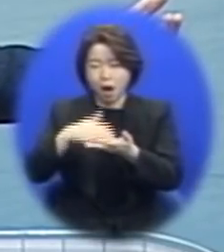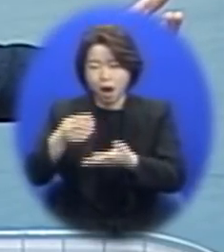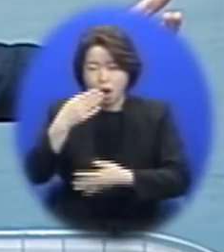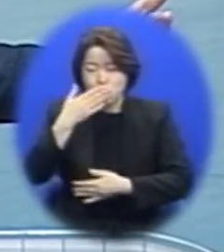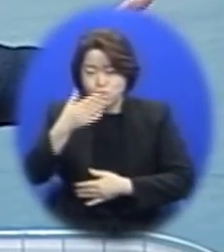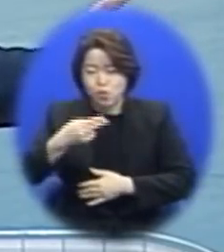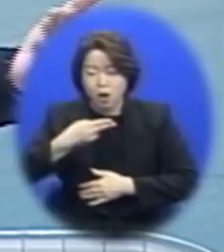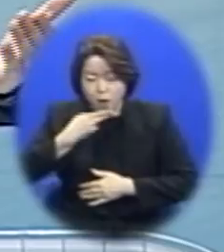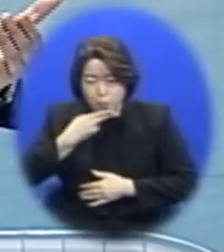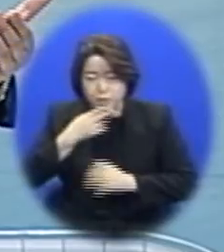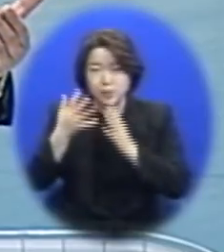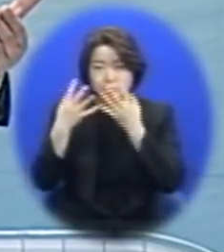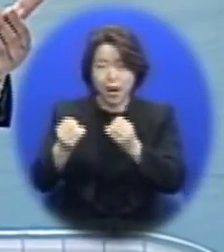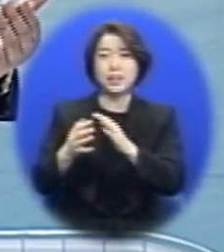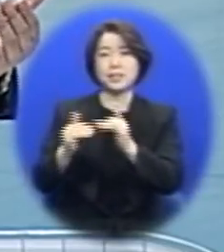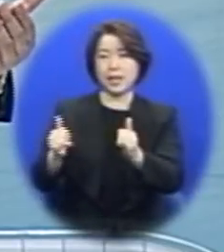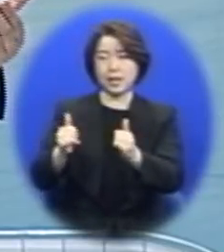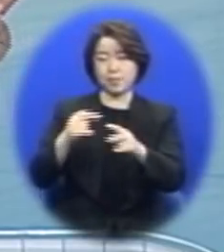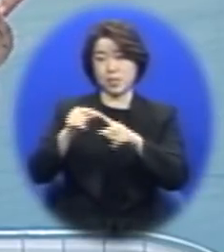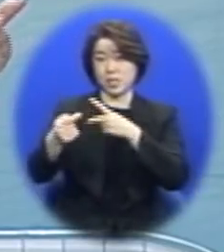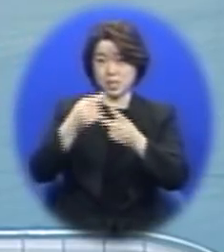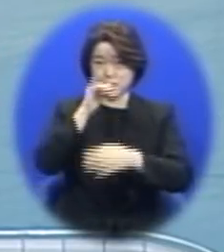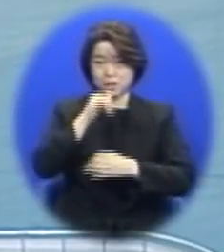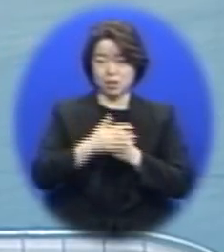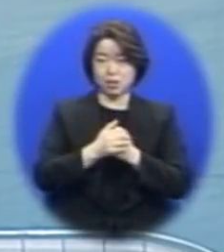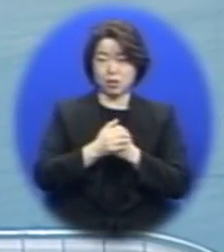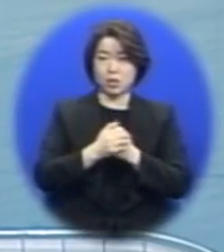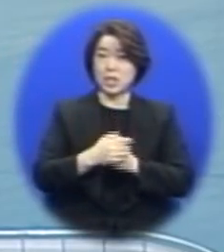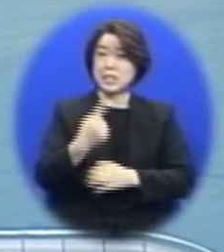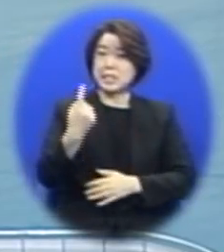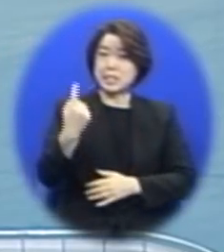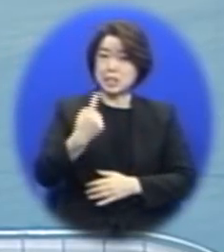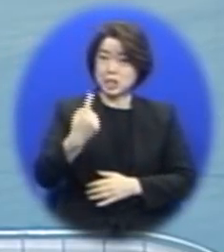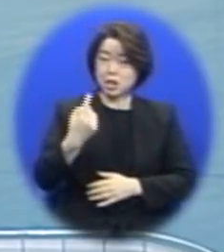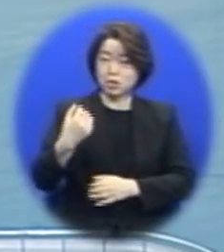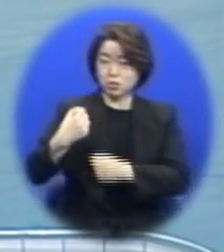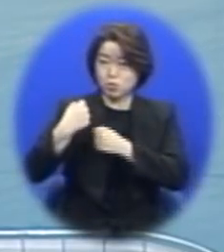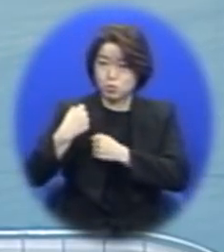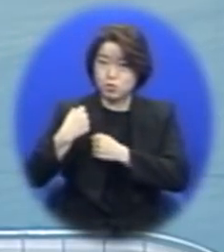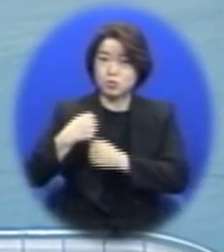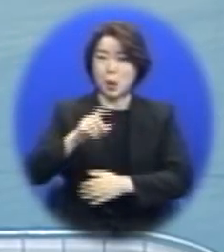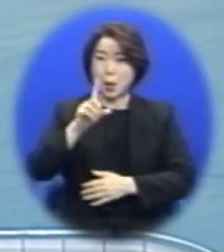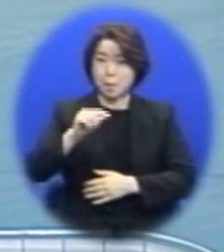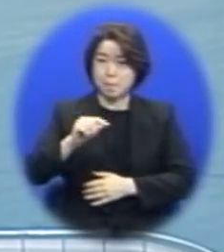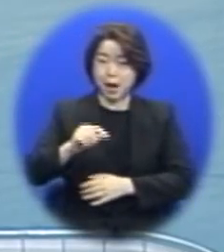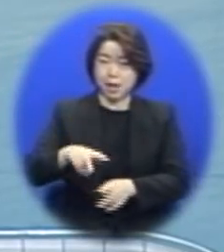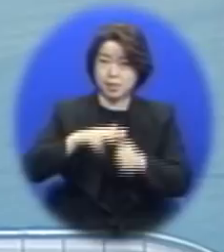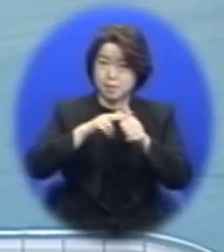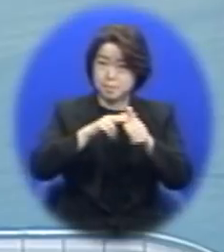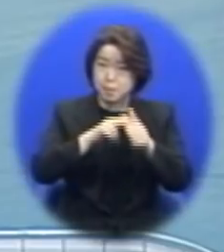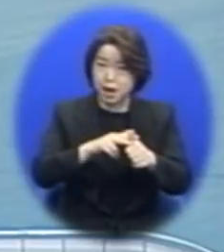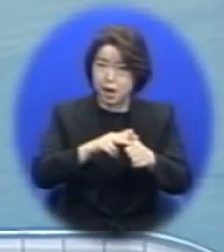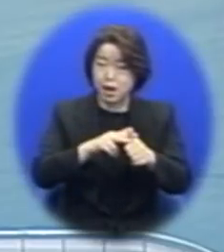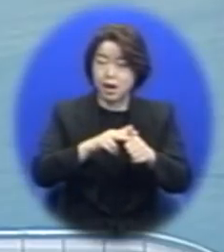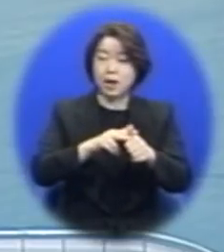뜻입니다. 여러분, 천군 만마라고 그러면 진짜 천명의 장수와